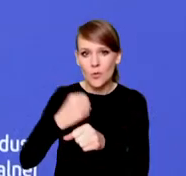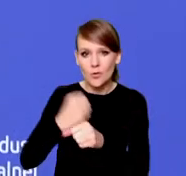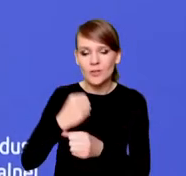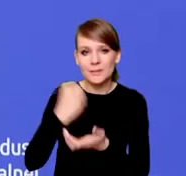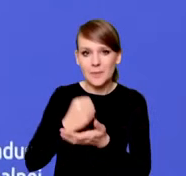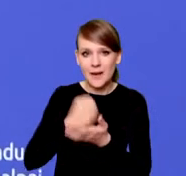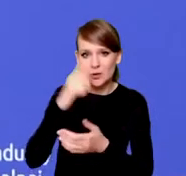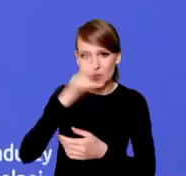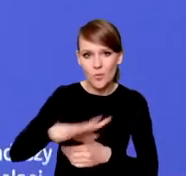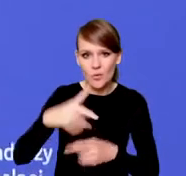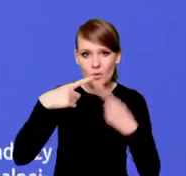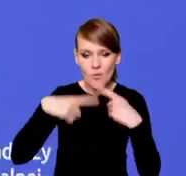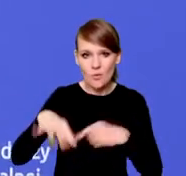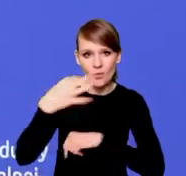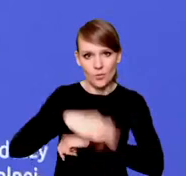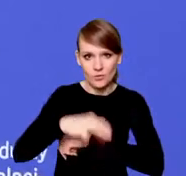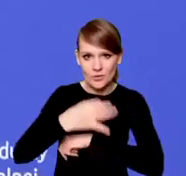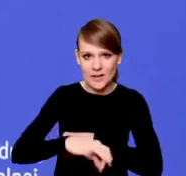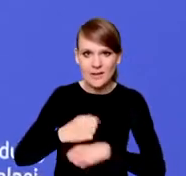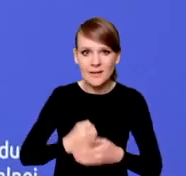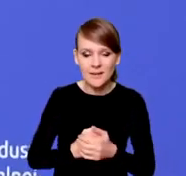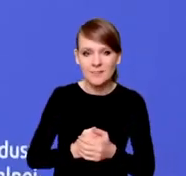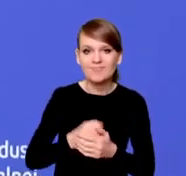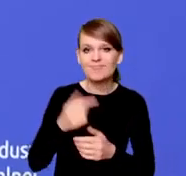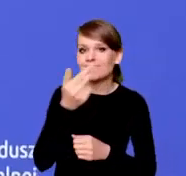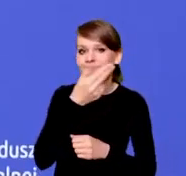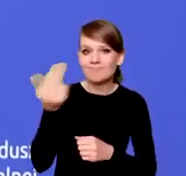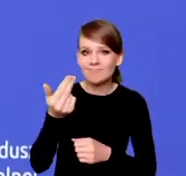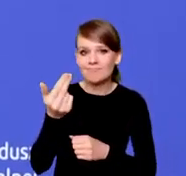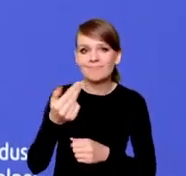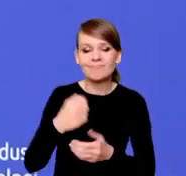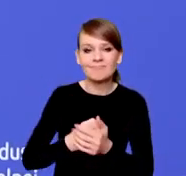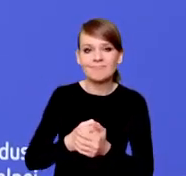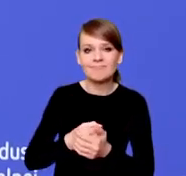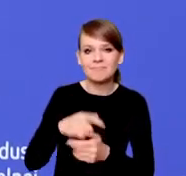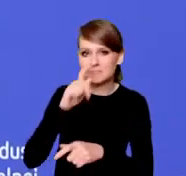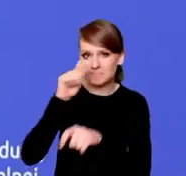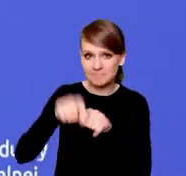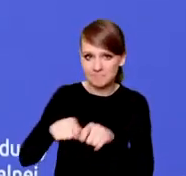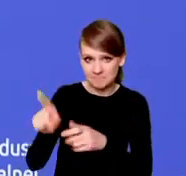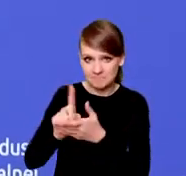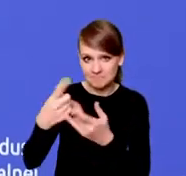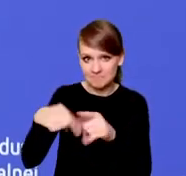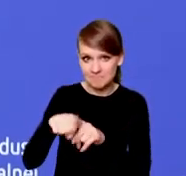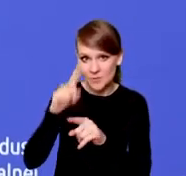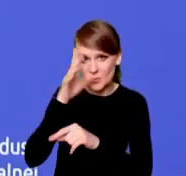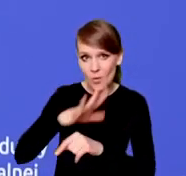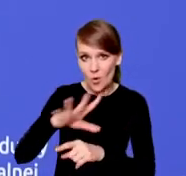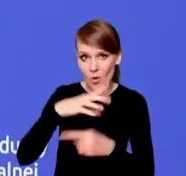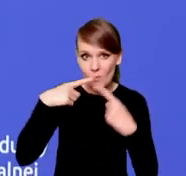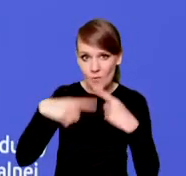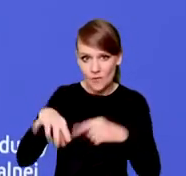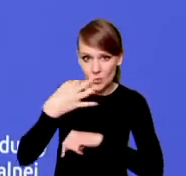odpowiedzialności uczelni na temat diagnozy realizacji społecznej odpowiedzialności uczelni.